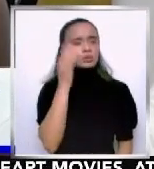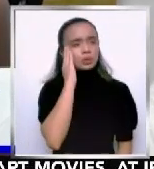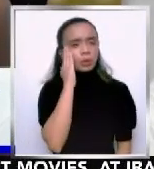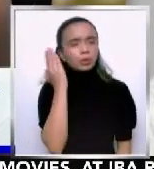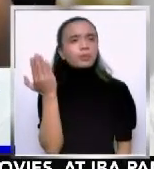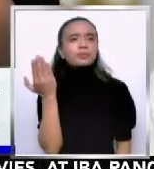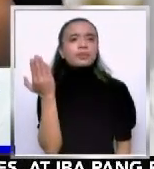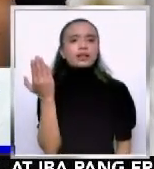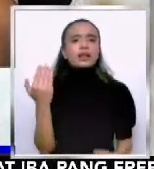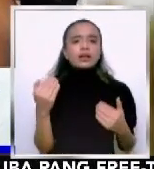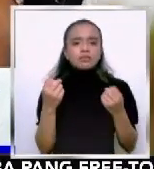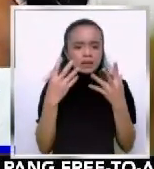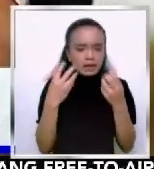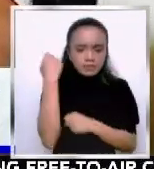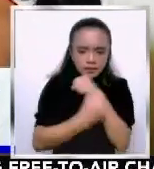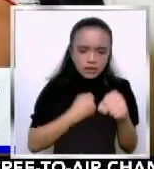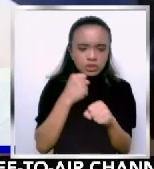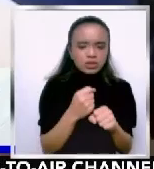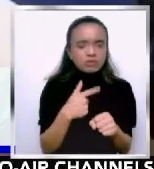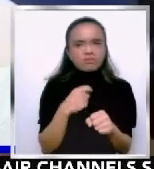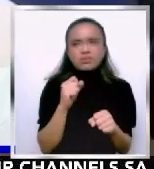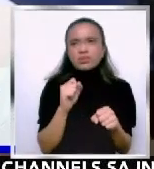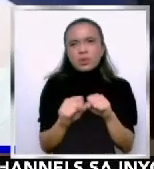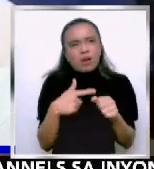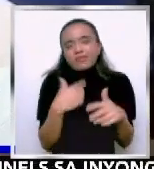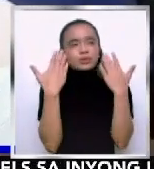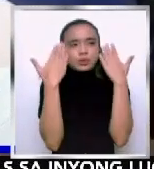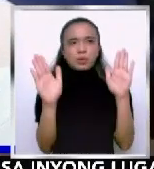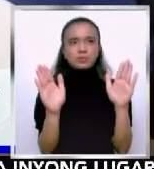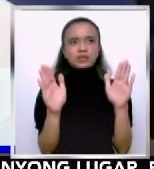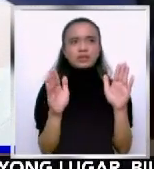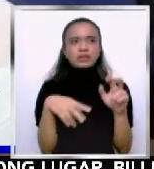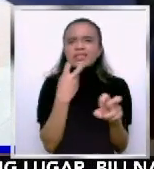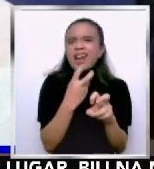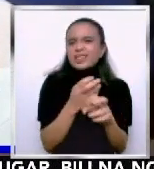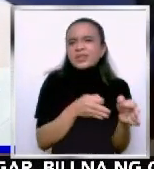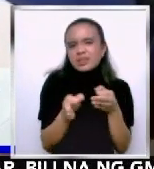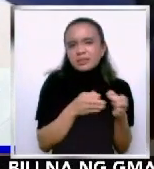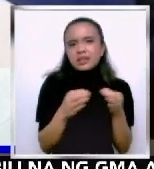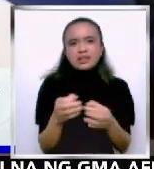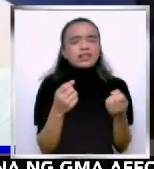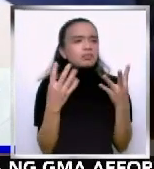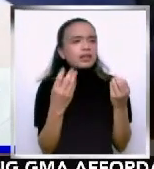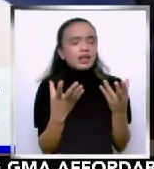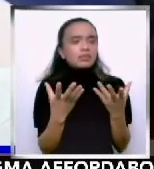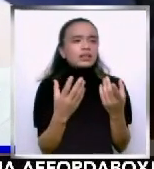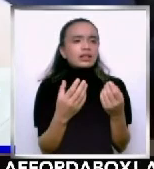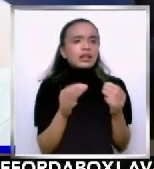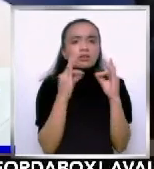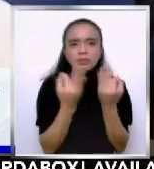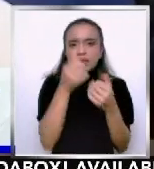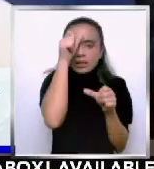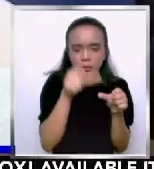developed over the years. I don't know, parang it's hard to explain. It has a lot of sentimental value to me. And of course, it's a huge